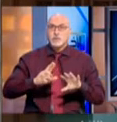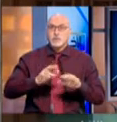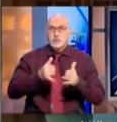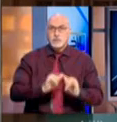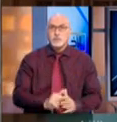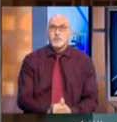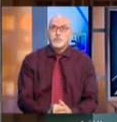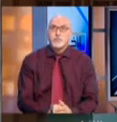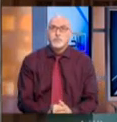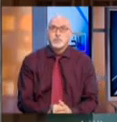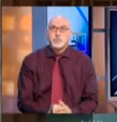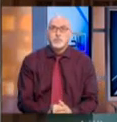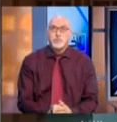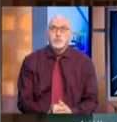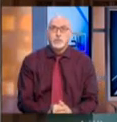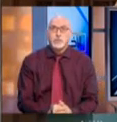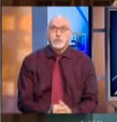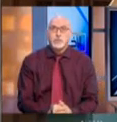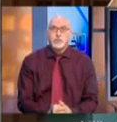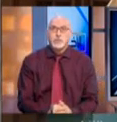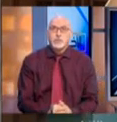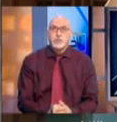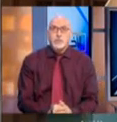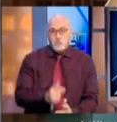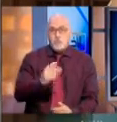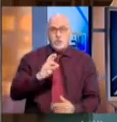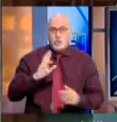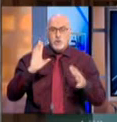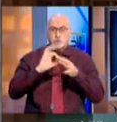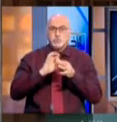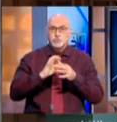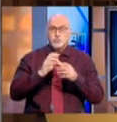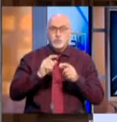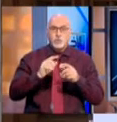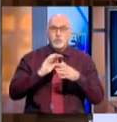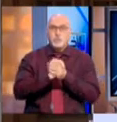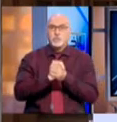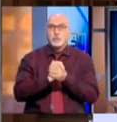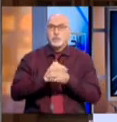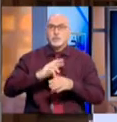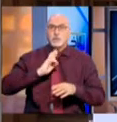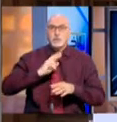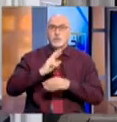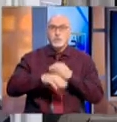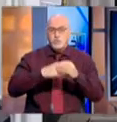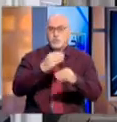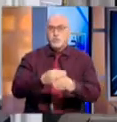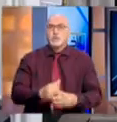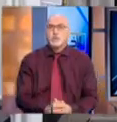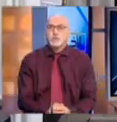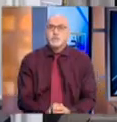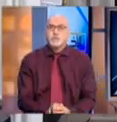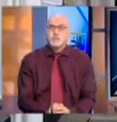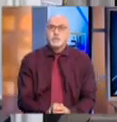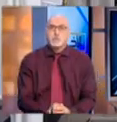الجزائر ستكون لاعبا أساسيا في دعم واستقرار وأمن الإقليمي والدولي في هذا